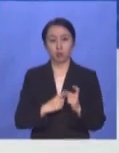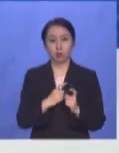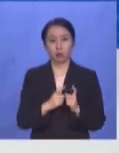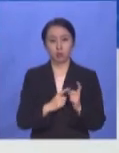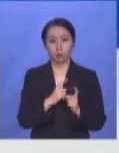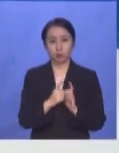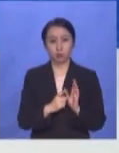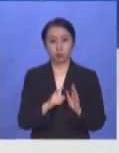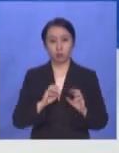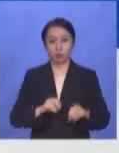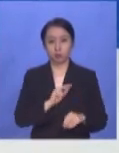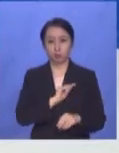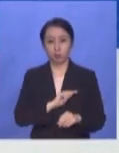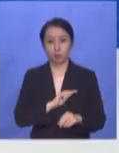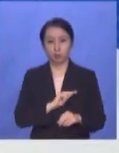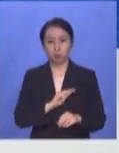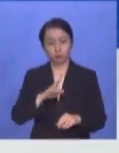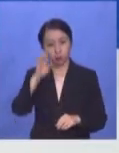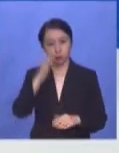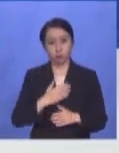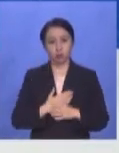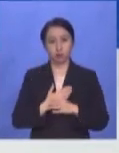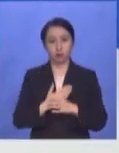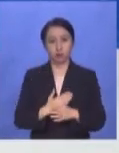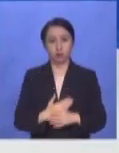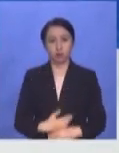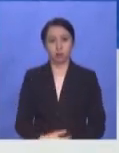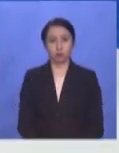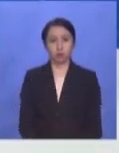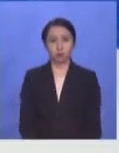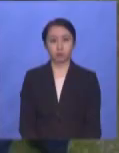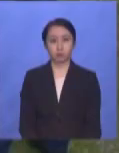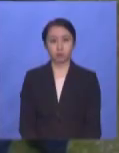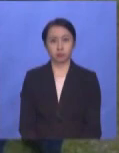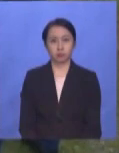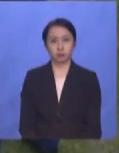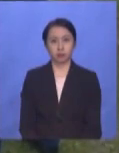обсуждались актуальные вопросы посевной кампании и меры государственной поддержки.